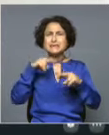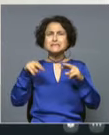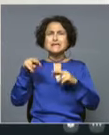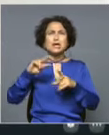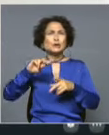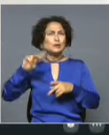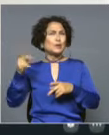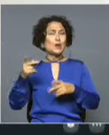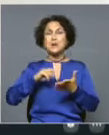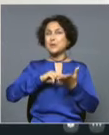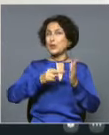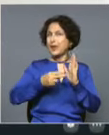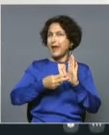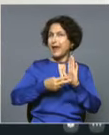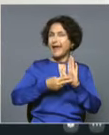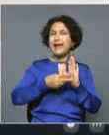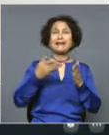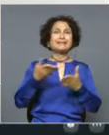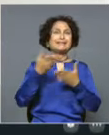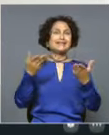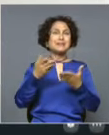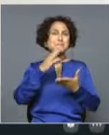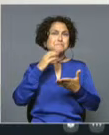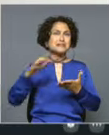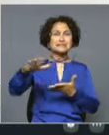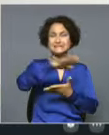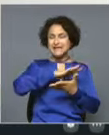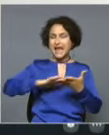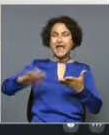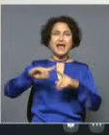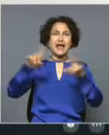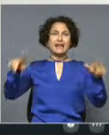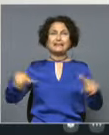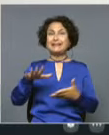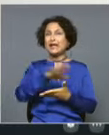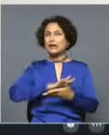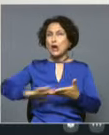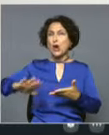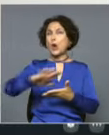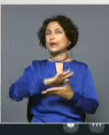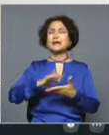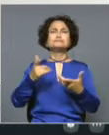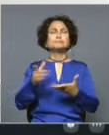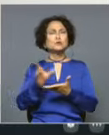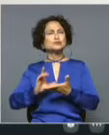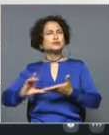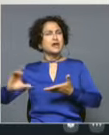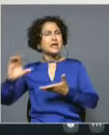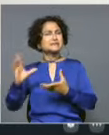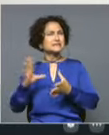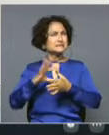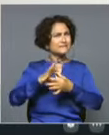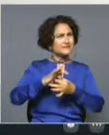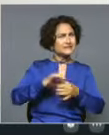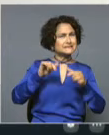нарича Интерактивна кулинарна карта на българската езикова територия. Но отчасти нещата са свързани и с